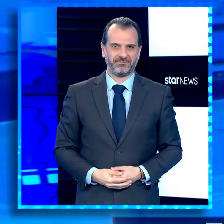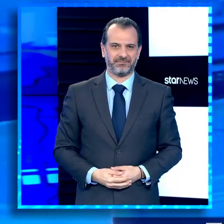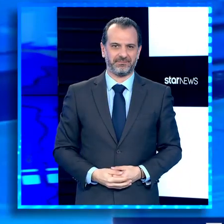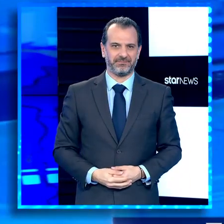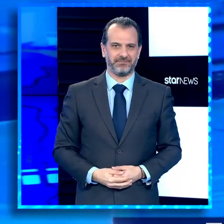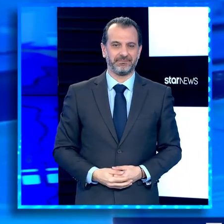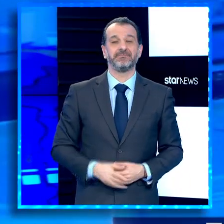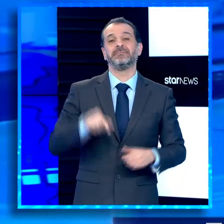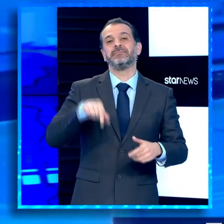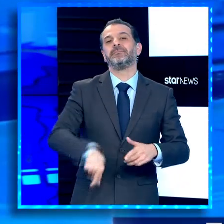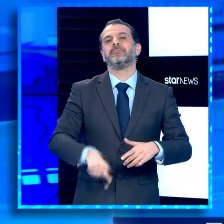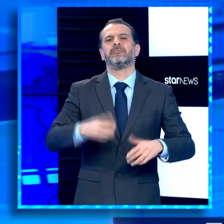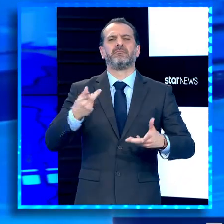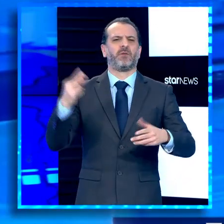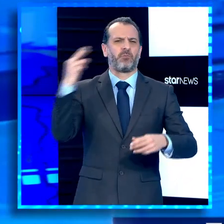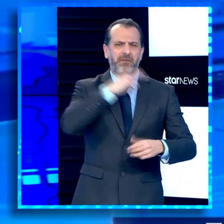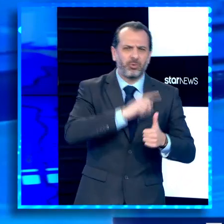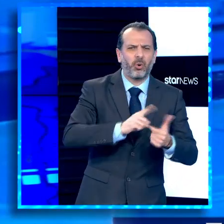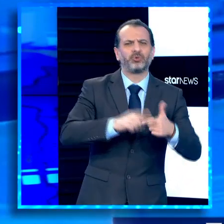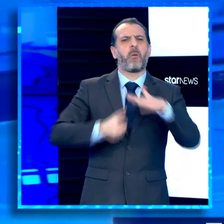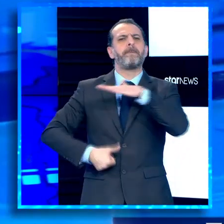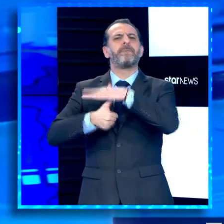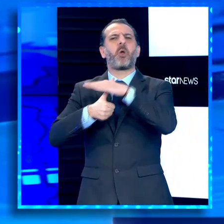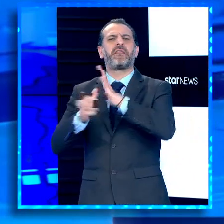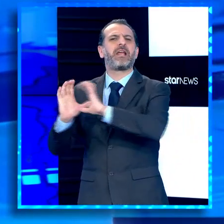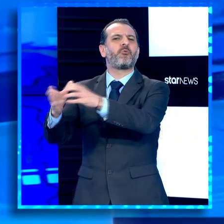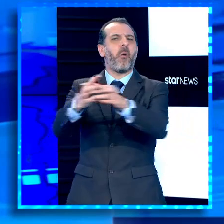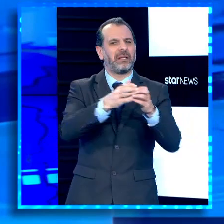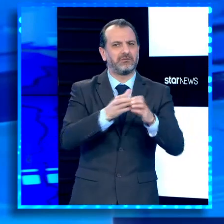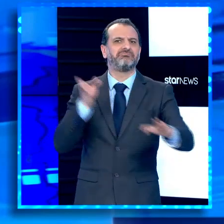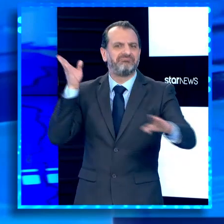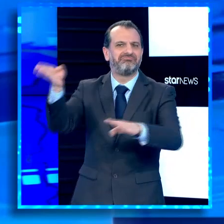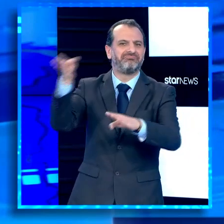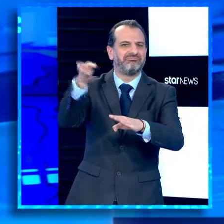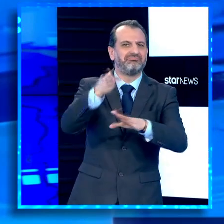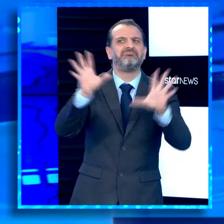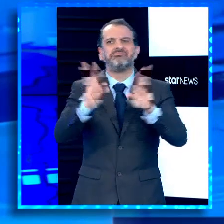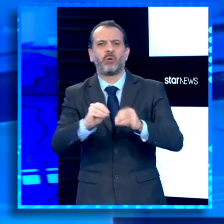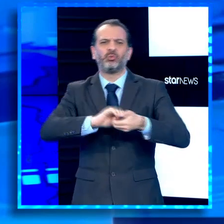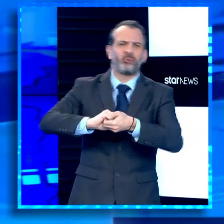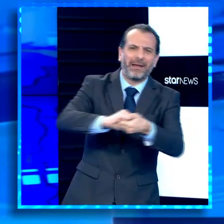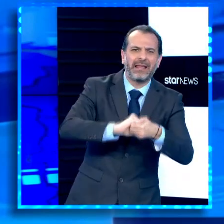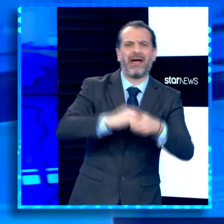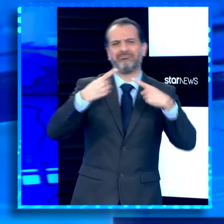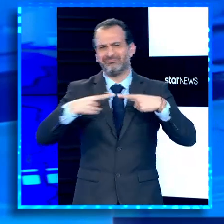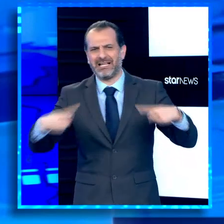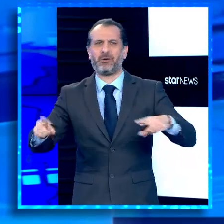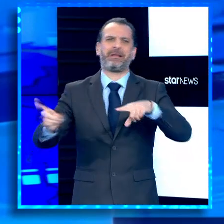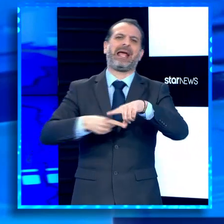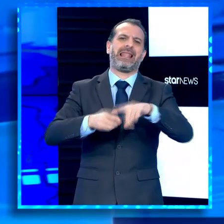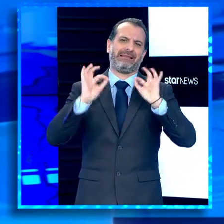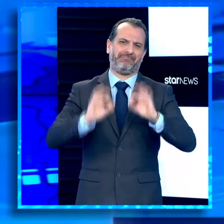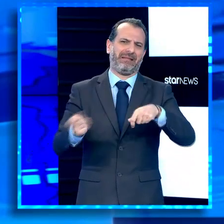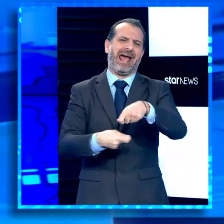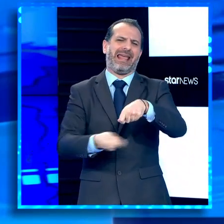Τα χριστουγεννιάτικα κάλαντα έψαλαν σήμερα στους πολιτικούς μας αρχηγούς, σύλλογοι και χοροδίες από όλη την Ελλάδα. Ο Κυριάκος Μητσοτάκης άκουσε τα